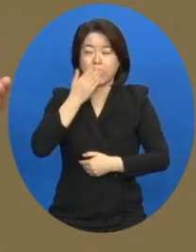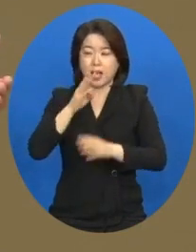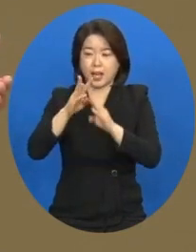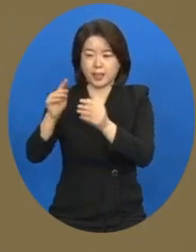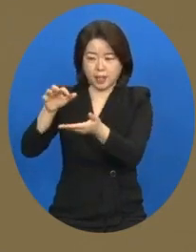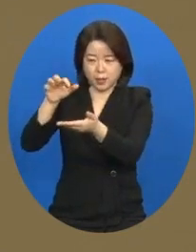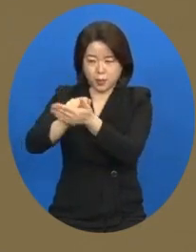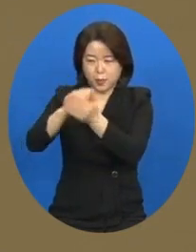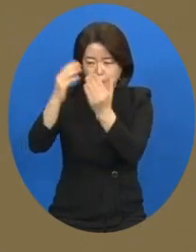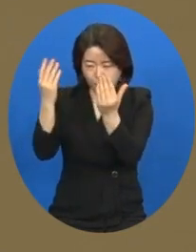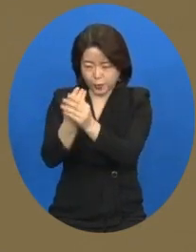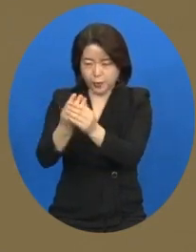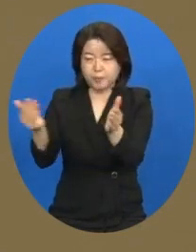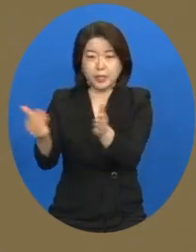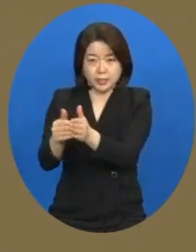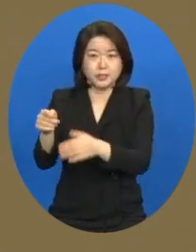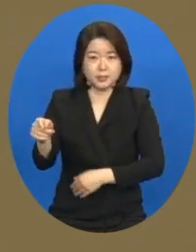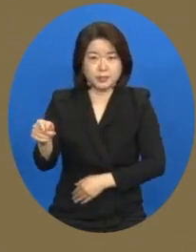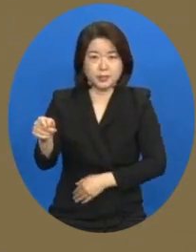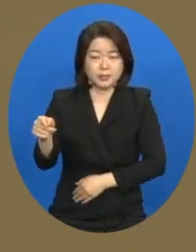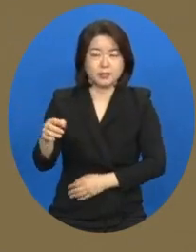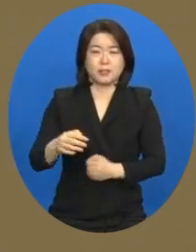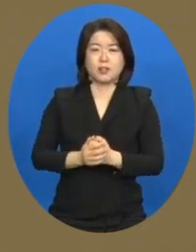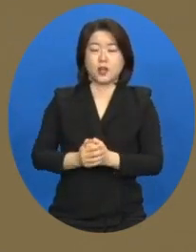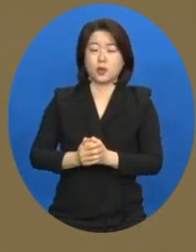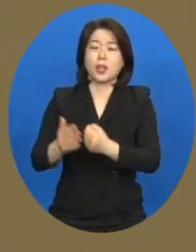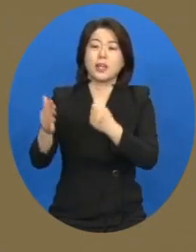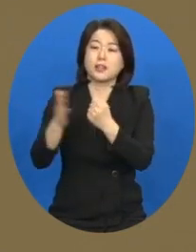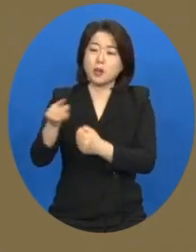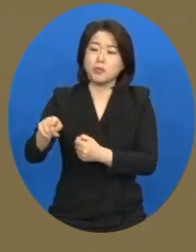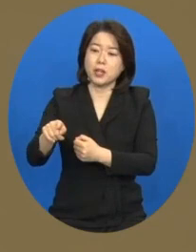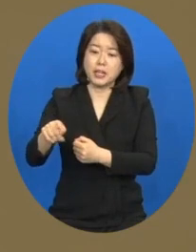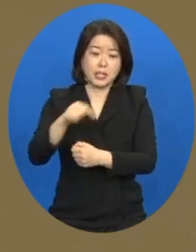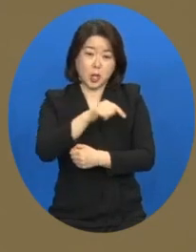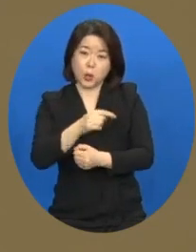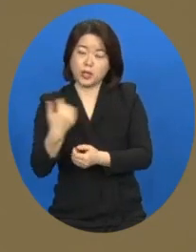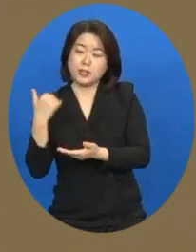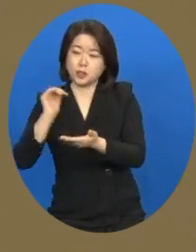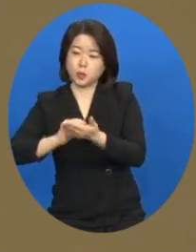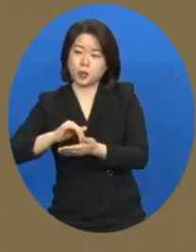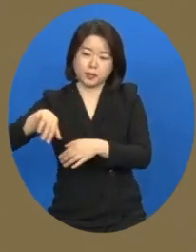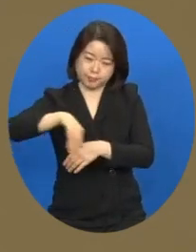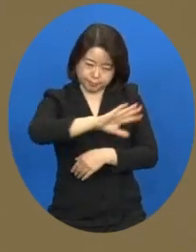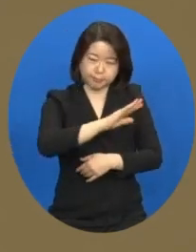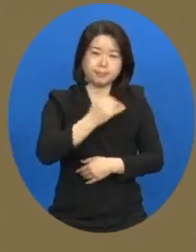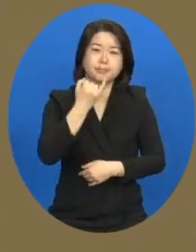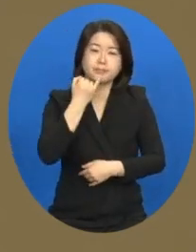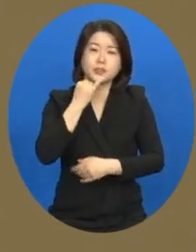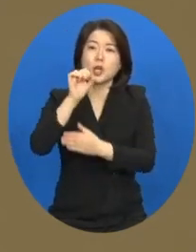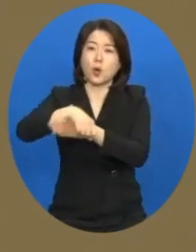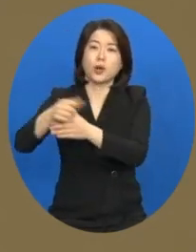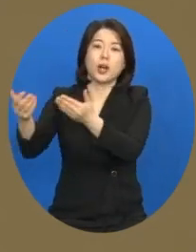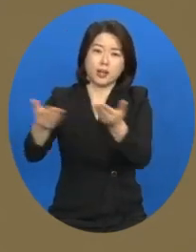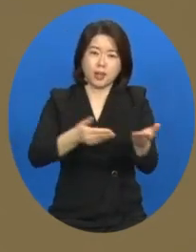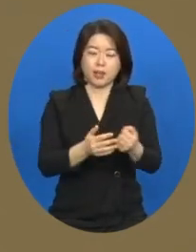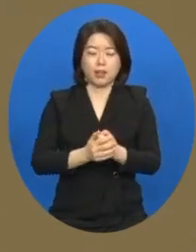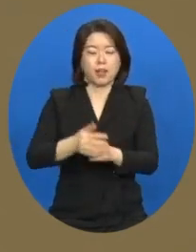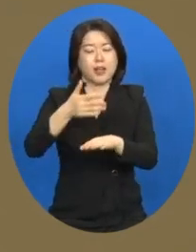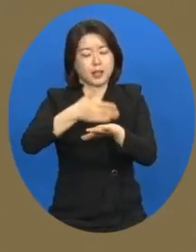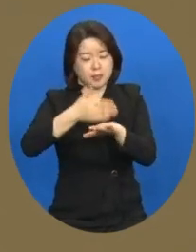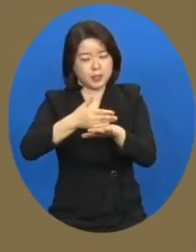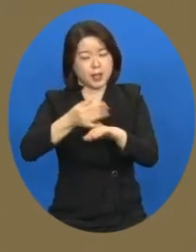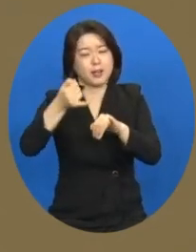이루어졌습니다. 그래서 이제 그들에게 집으로, 땅으로 돌아가라 그러면서 감사하다,